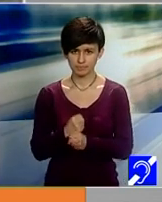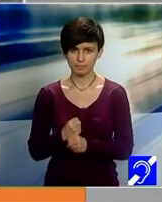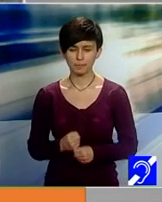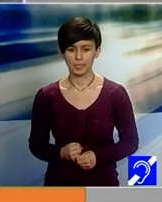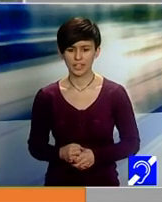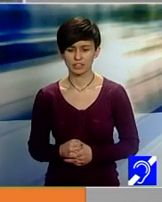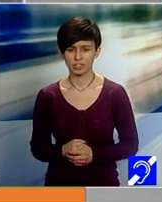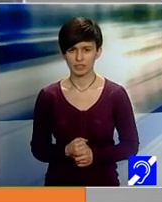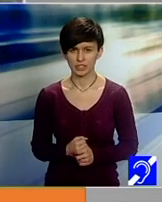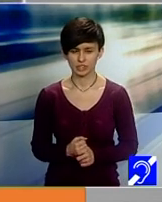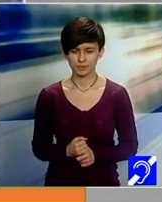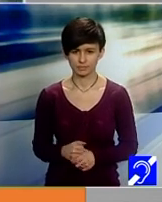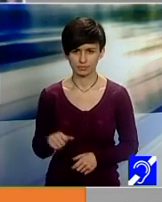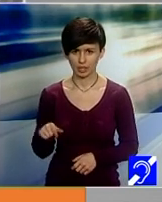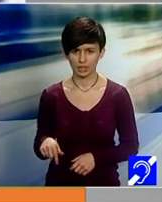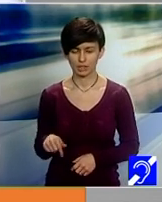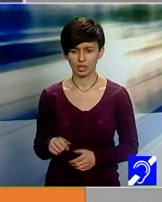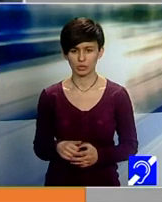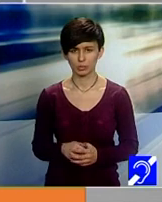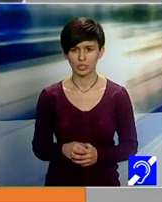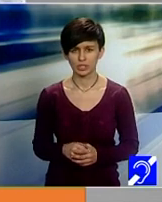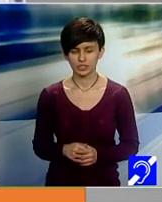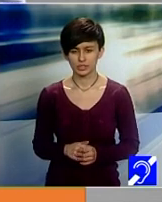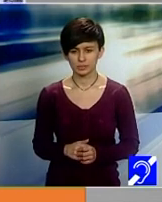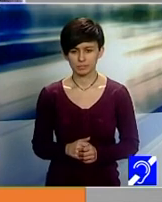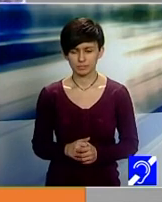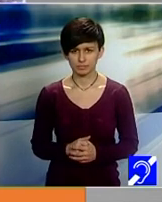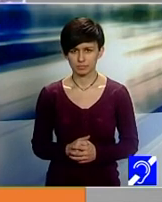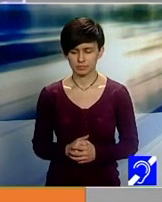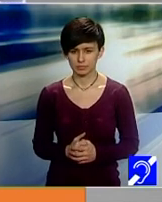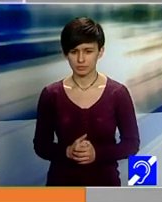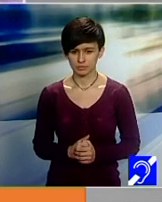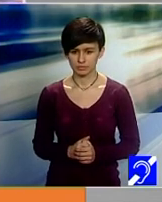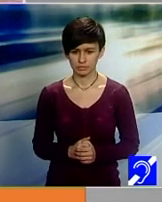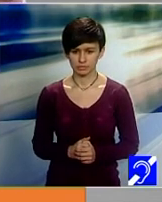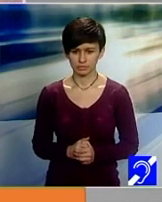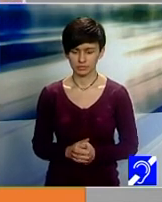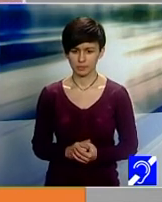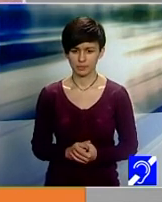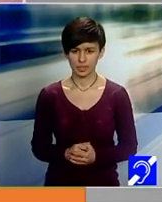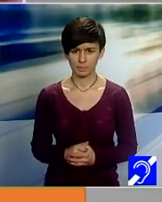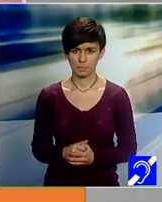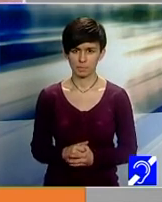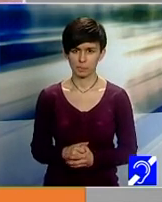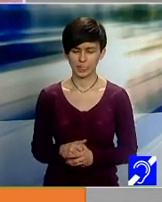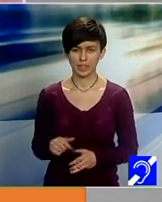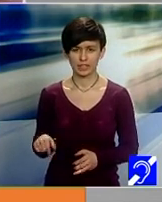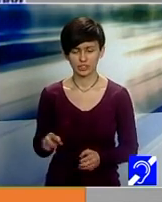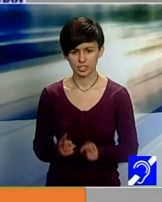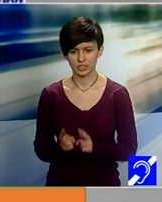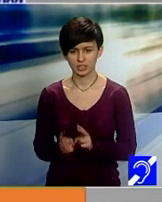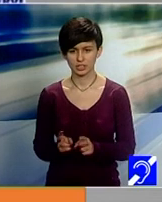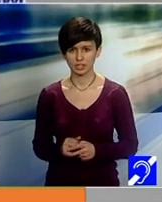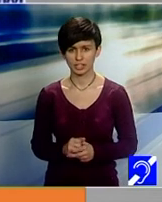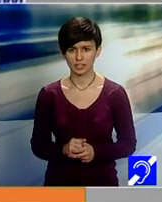actuală și astăzi și acum, în momentul în care vorbim, sunt pacienți care nu au tratament. Asta o știm și asta am spus-o de nenumărate ori. Ce